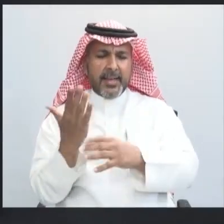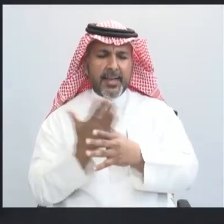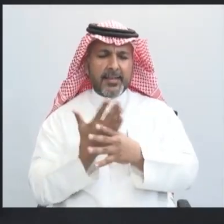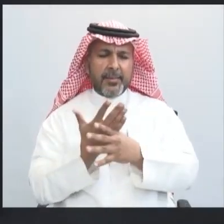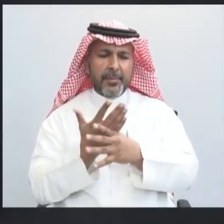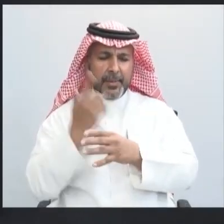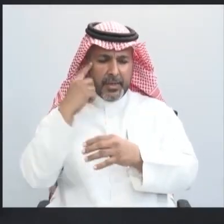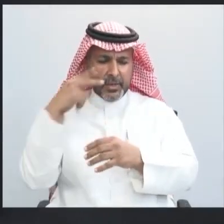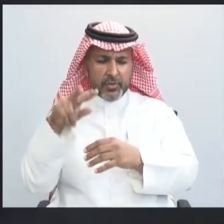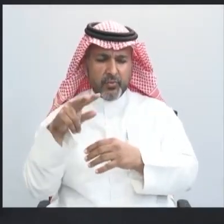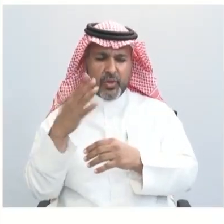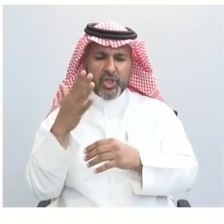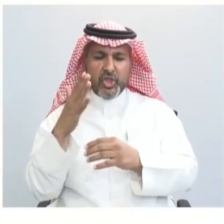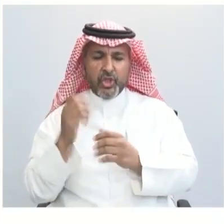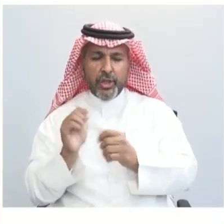الجديدة.